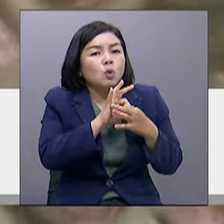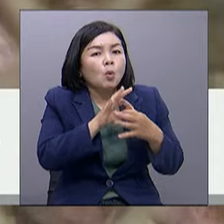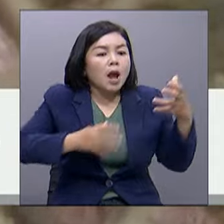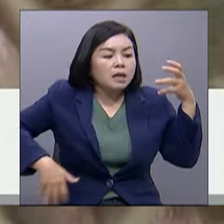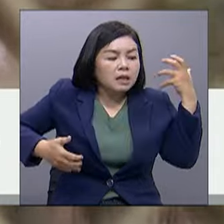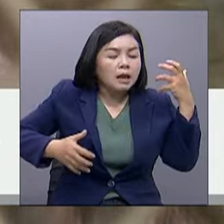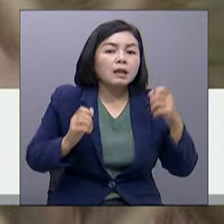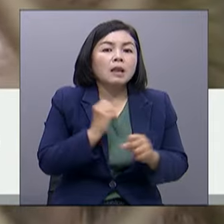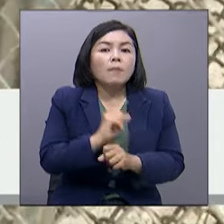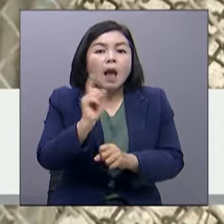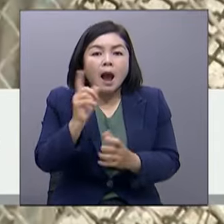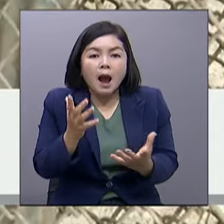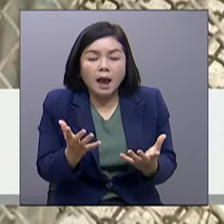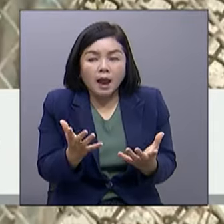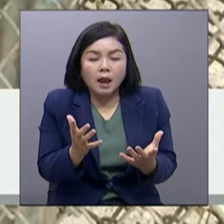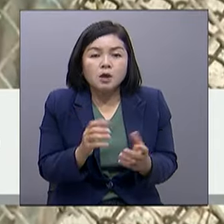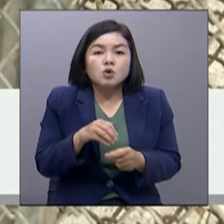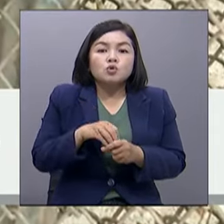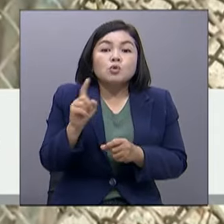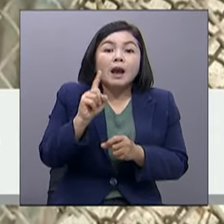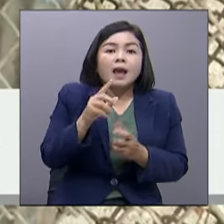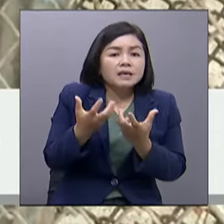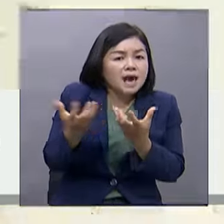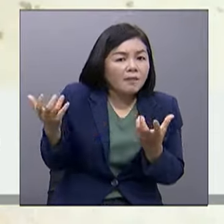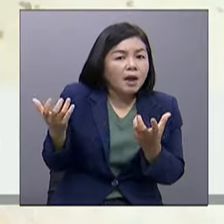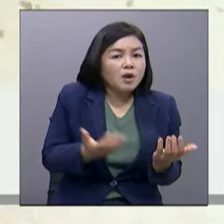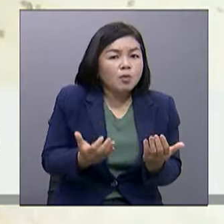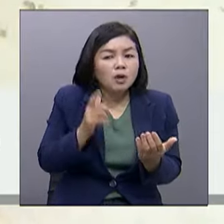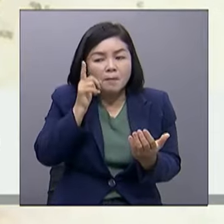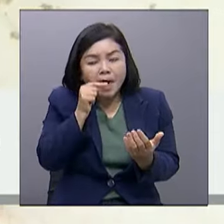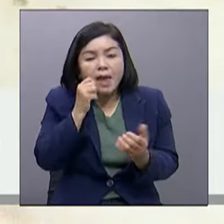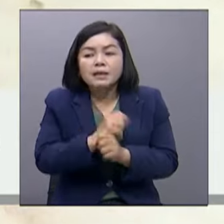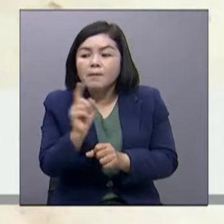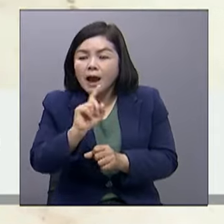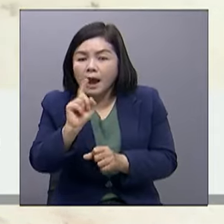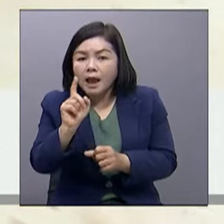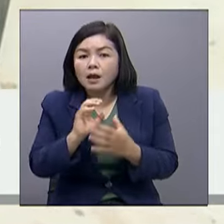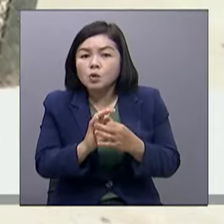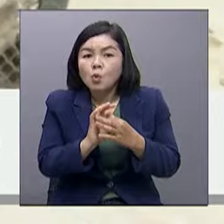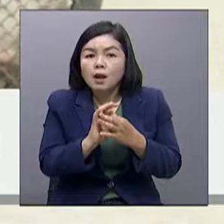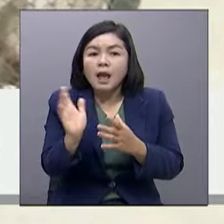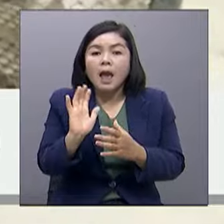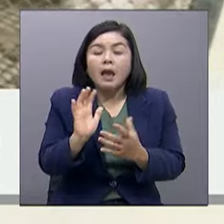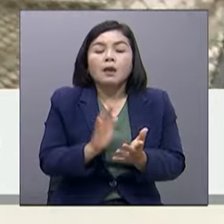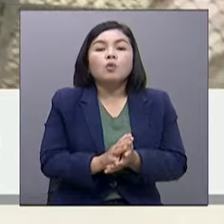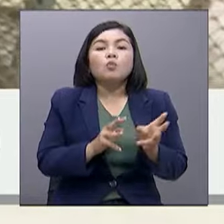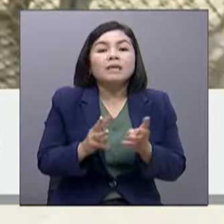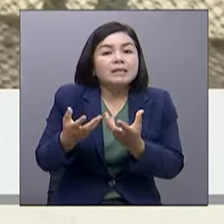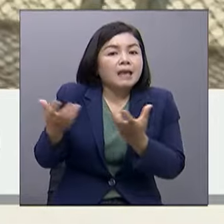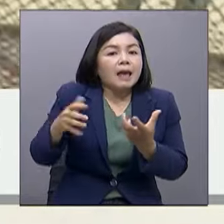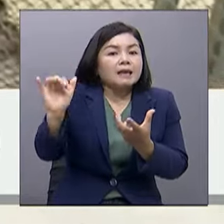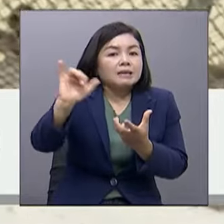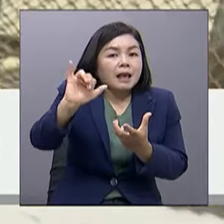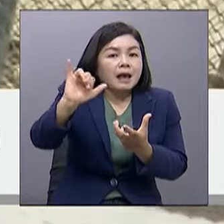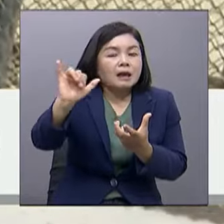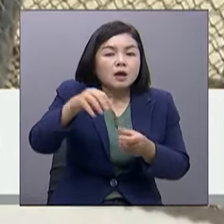ไงเนี่ยก็จะถูกจับแยกไหมนะครับทางเจ้าหน้าที่เขายืนยันว่าจะไม่ย้ายลิงลูกอ่อนไปอยู่ที่สวนอนุบาลลิง